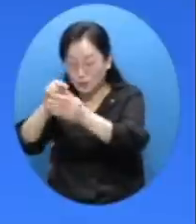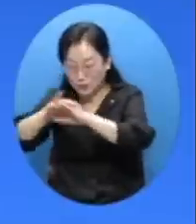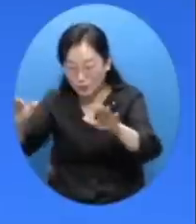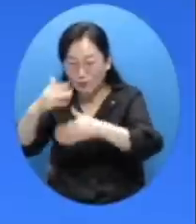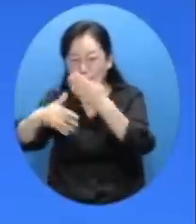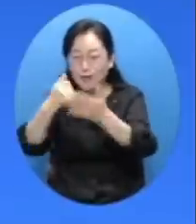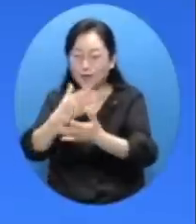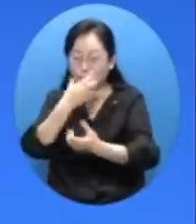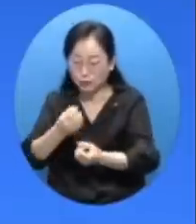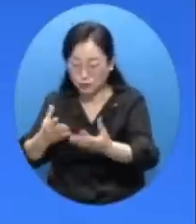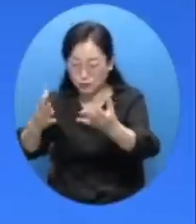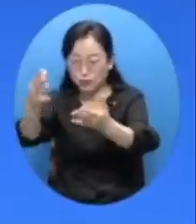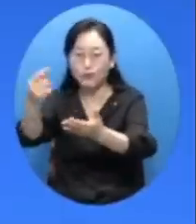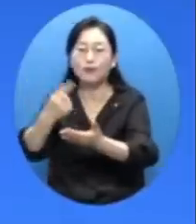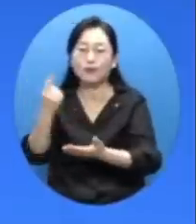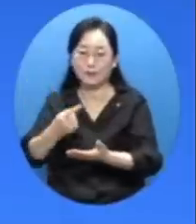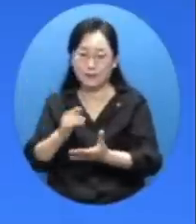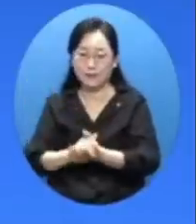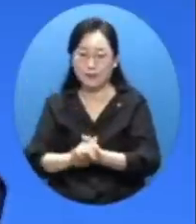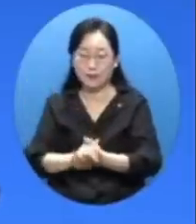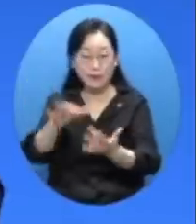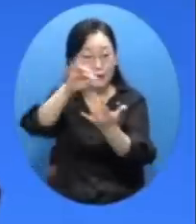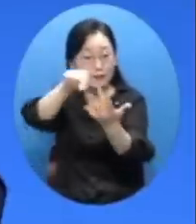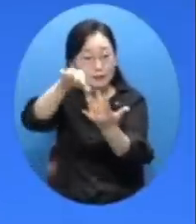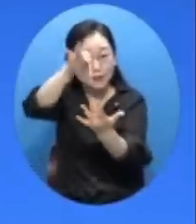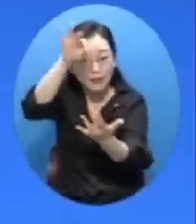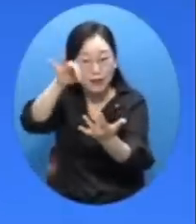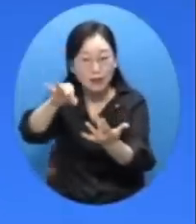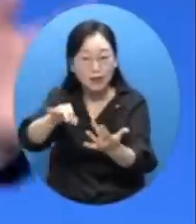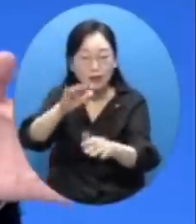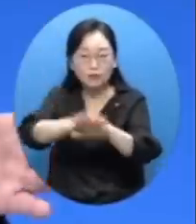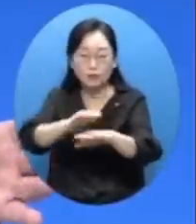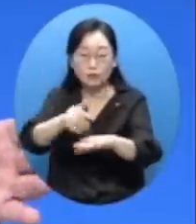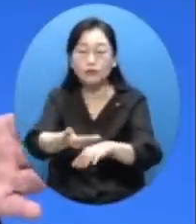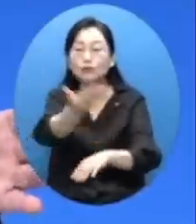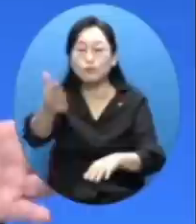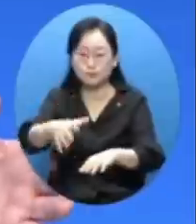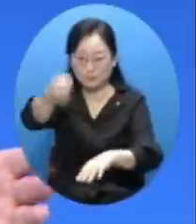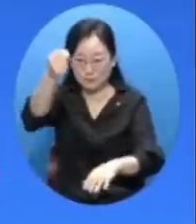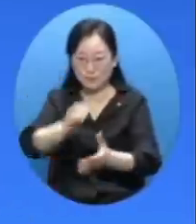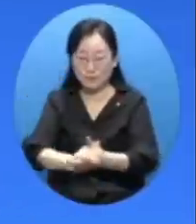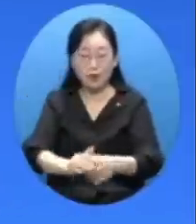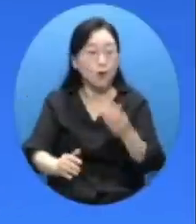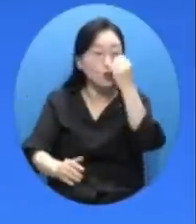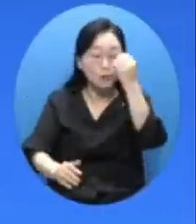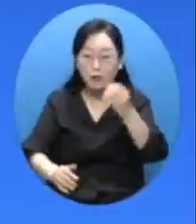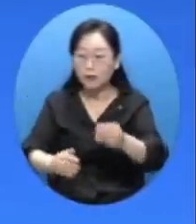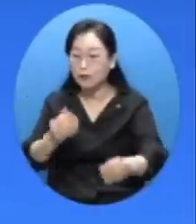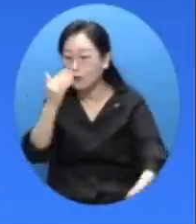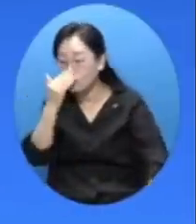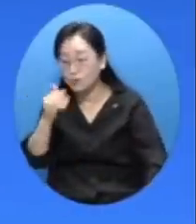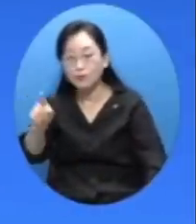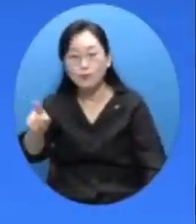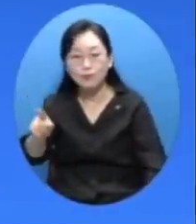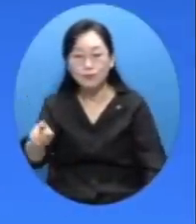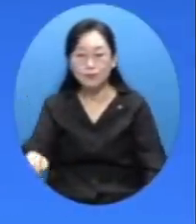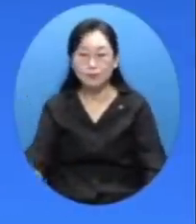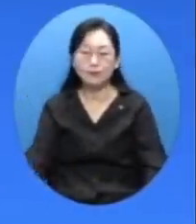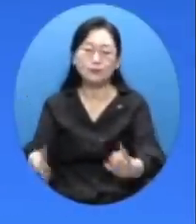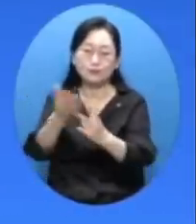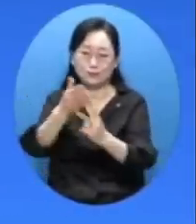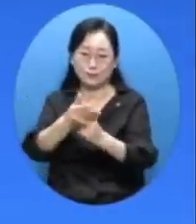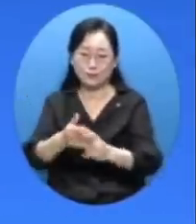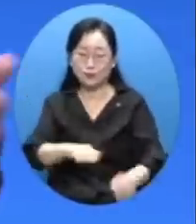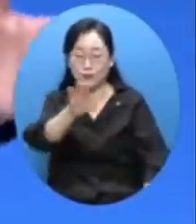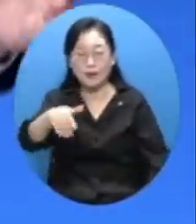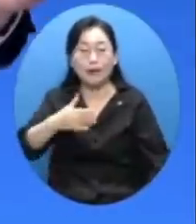하나님의 축복을 가져오는 것입니다. 선택은 우리에게 달려있습니다. 교만의 길을 갈 것이냐 겸손의 길을 갈 것이냐. 우리가 알면서도